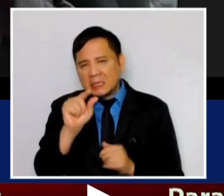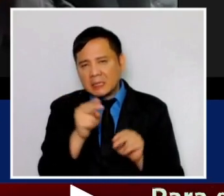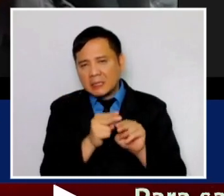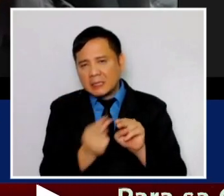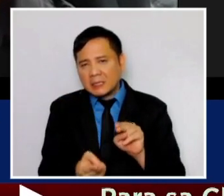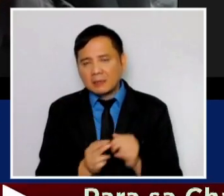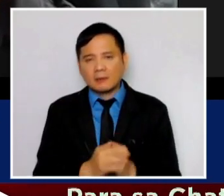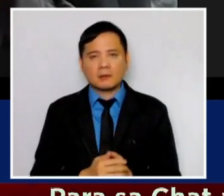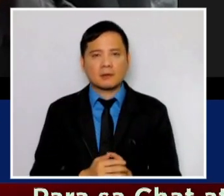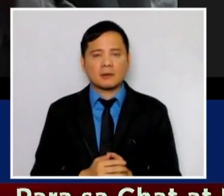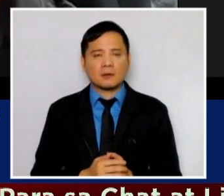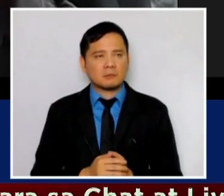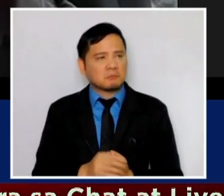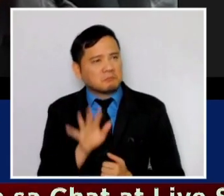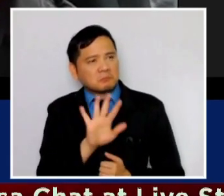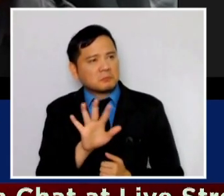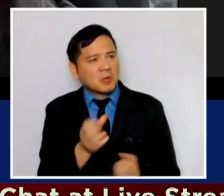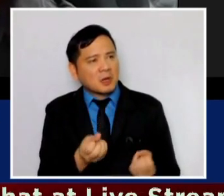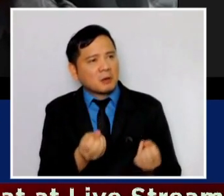Saan maglalaro?